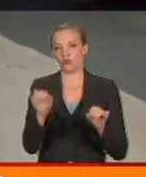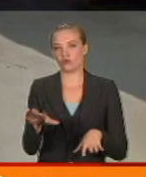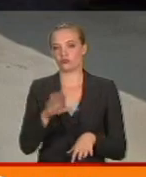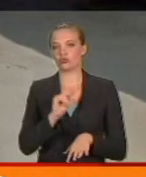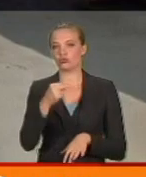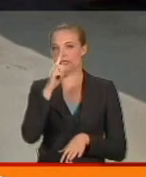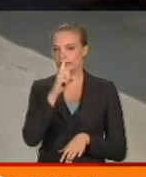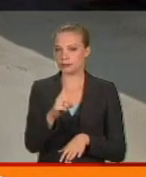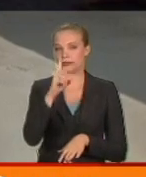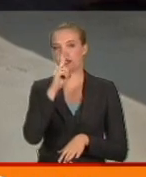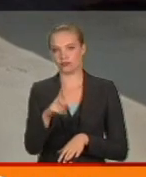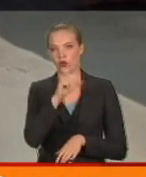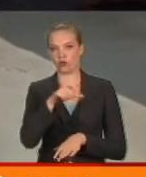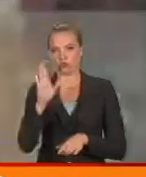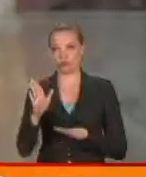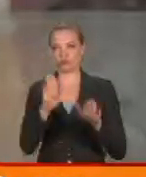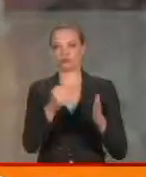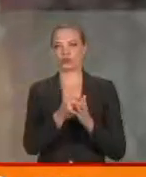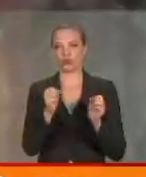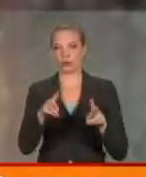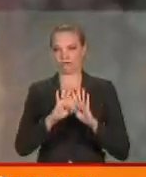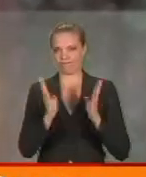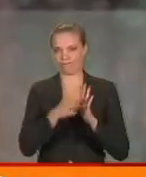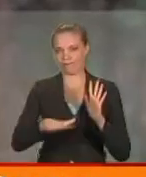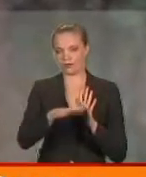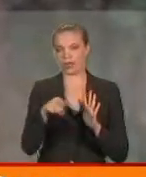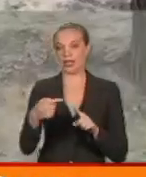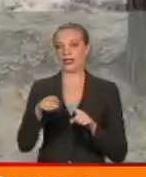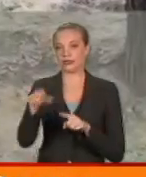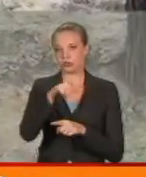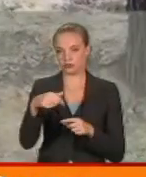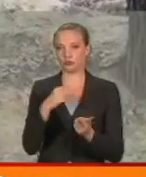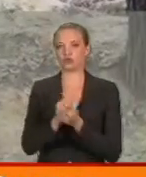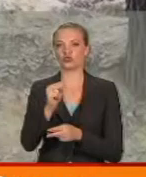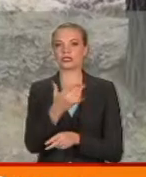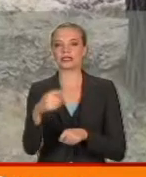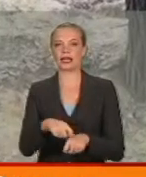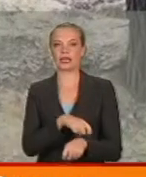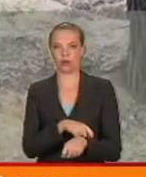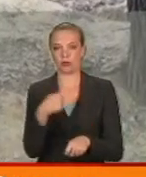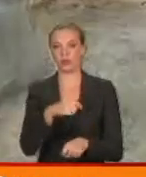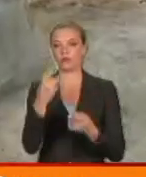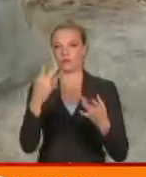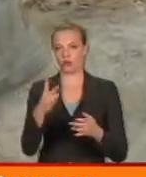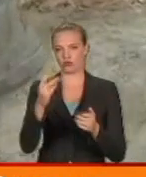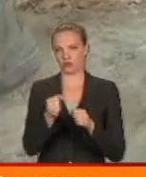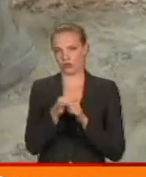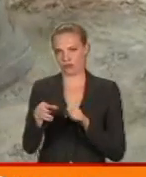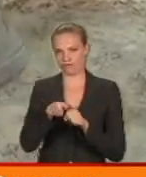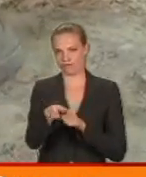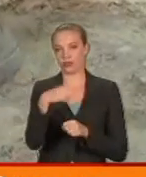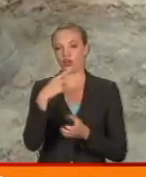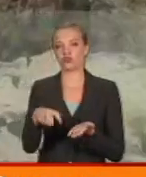там за місяць-два люди дійдуть до заповідної зони. Цих шукачів каміння ми зустріли за кілька кілометрів від заповідника, просто на узбіччі.